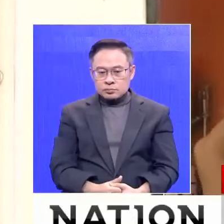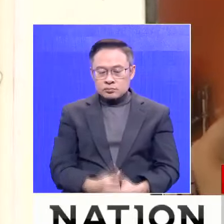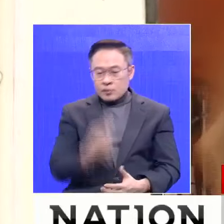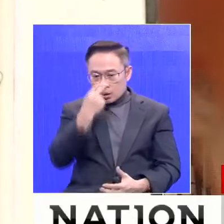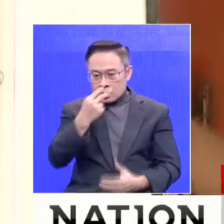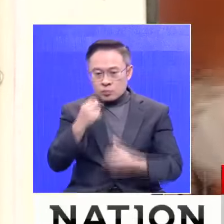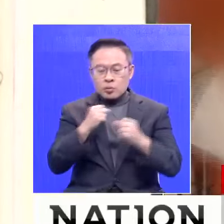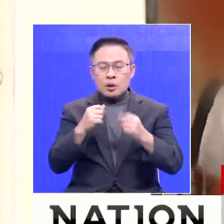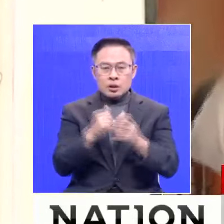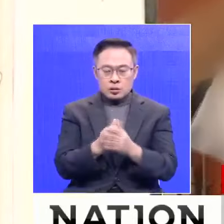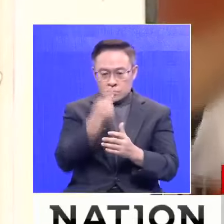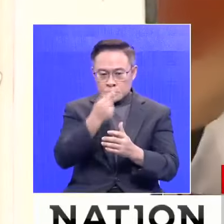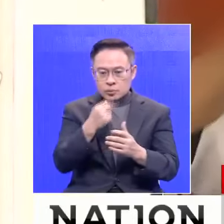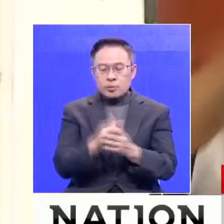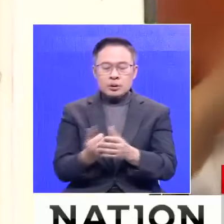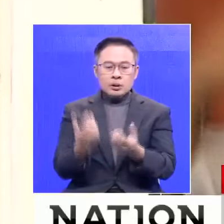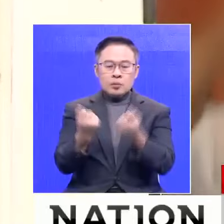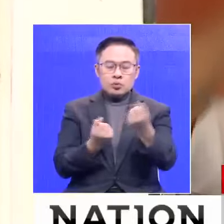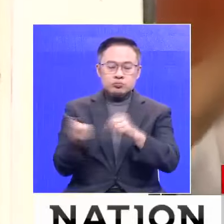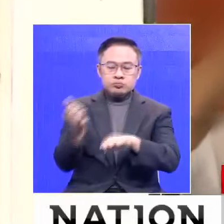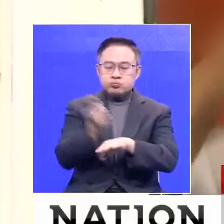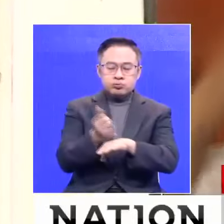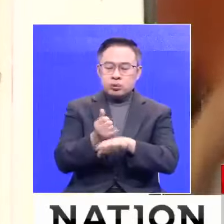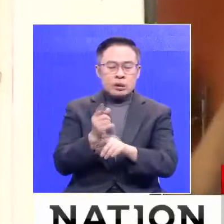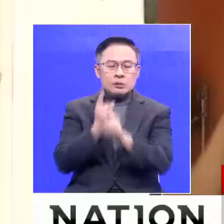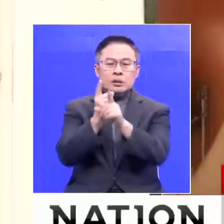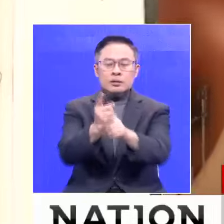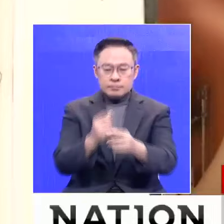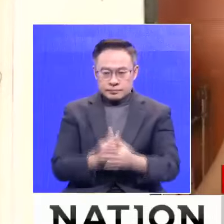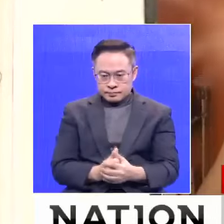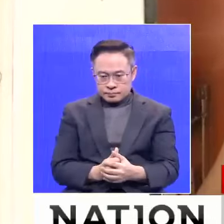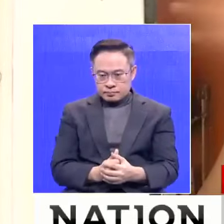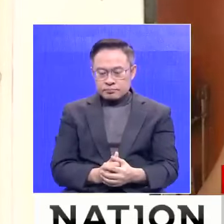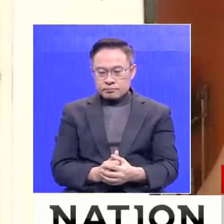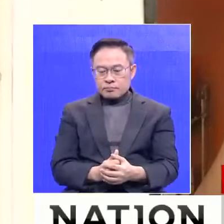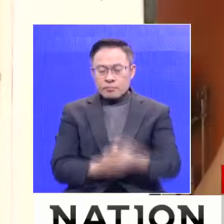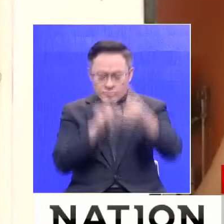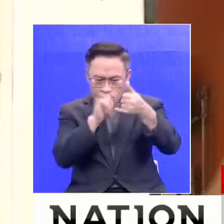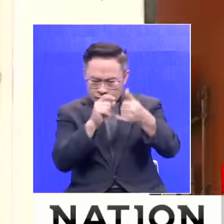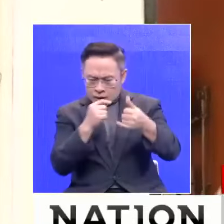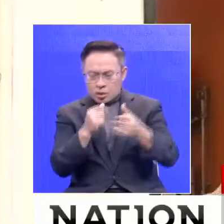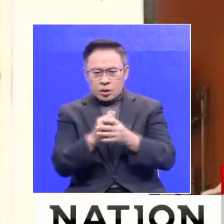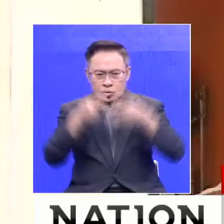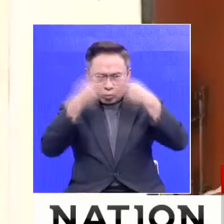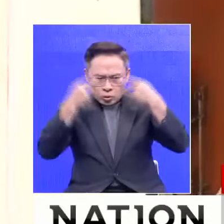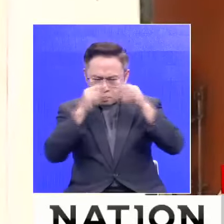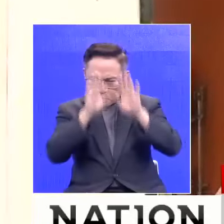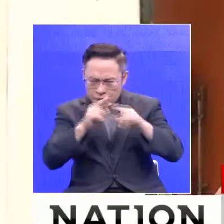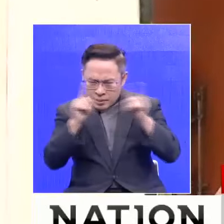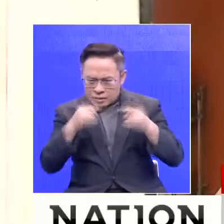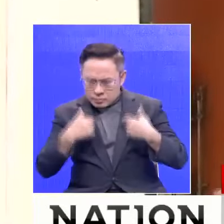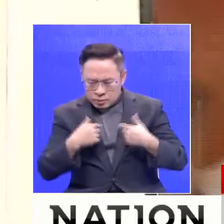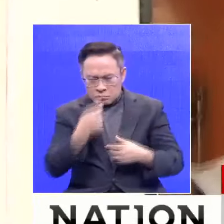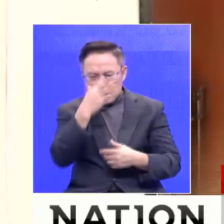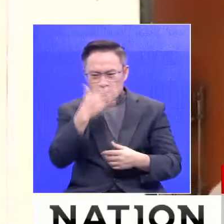กลับมาคุยกับผู้ชายคนนี้แล้วนั่งรถไปด้วยกันพูดอย่างนี้นะ แต่ตอนนั้นเราเห็นใครที่แบบดูลักษณะผิดสังเกตอะไรมาจอดรถ ไม่เห็น